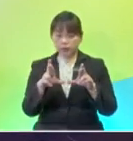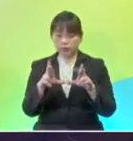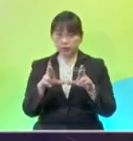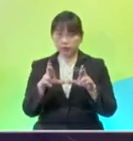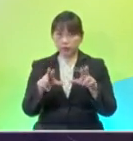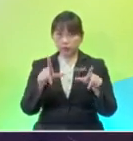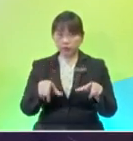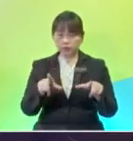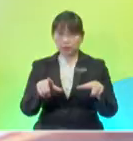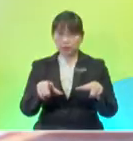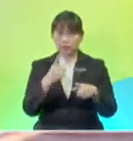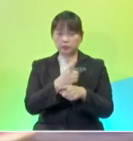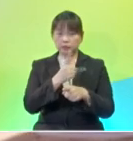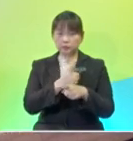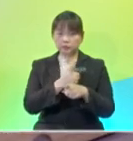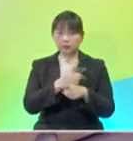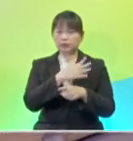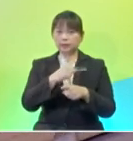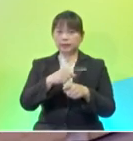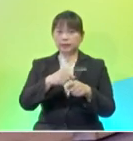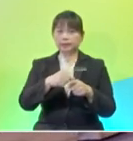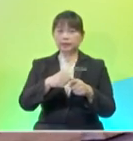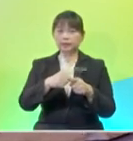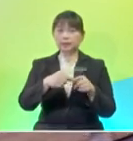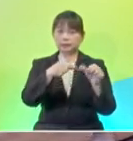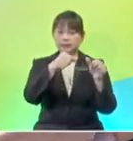tanpa di setiap penjuru oke oke